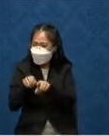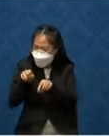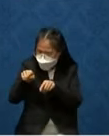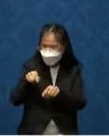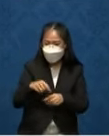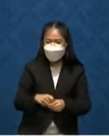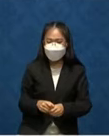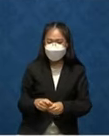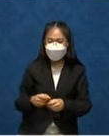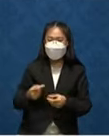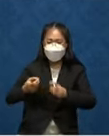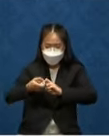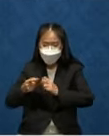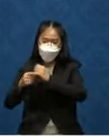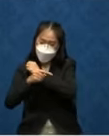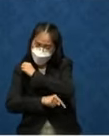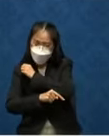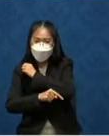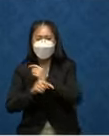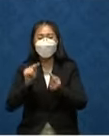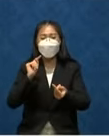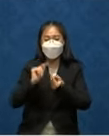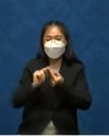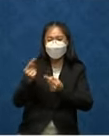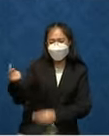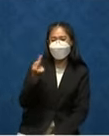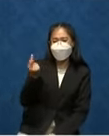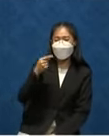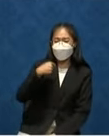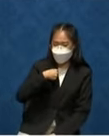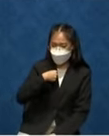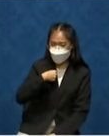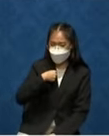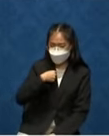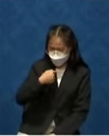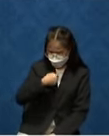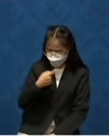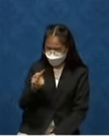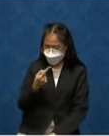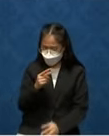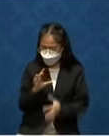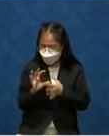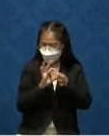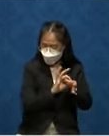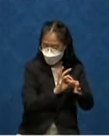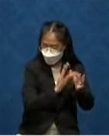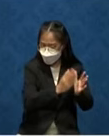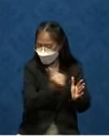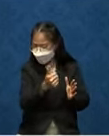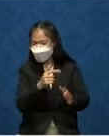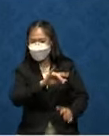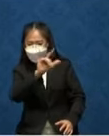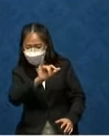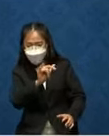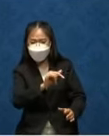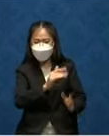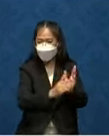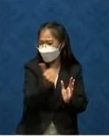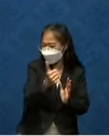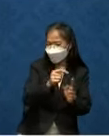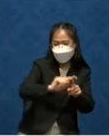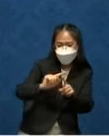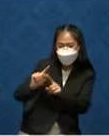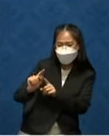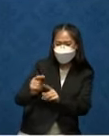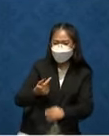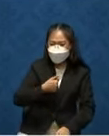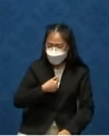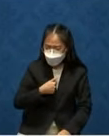к